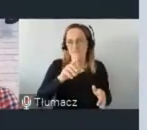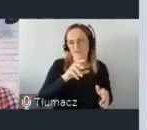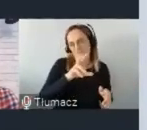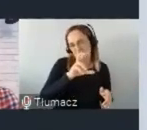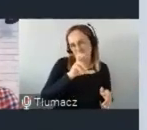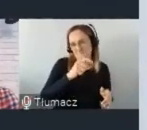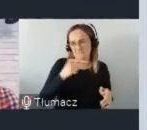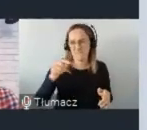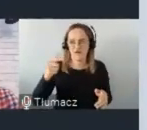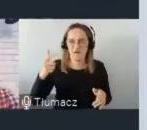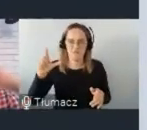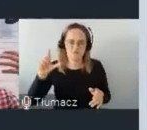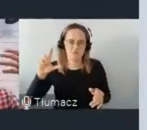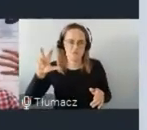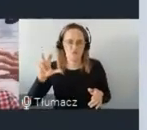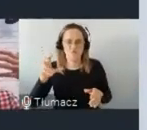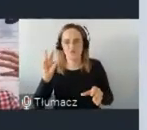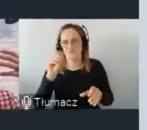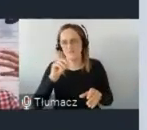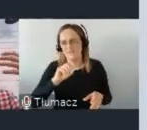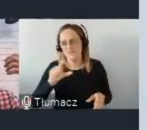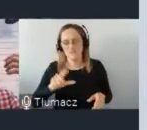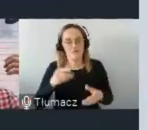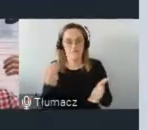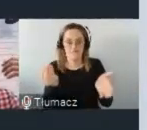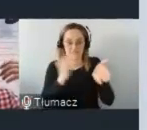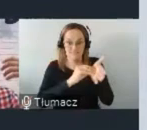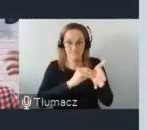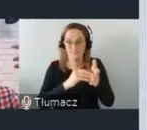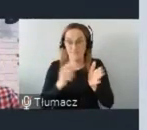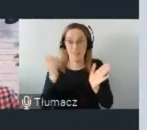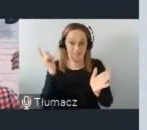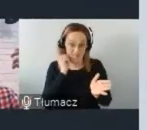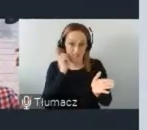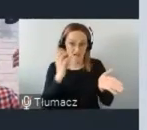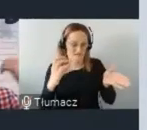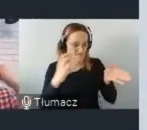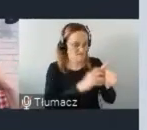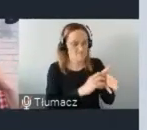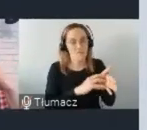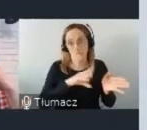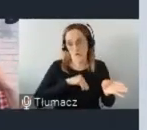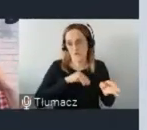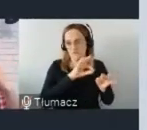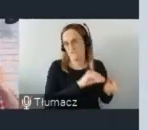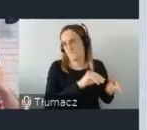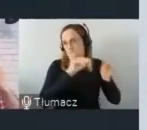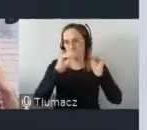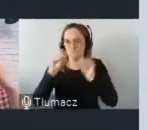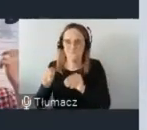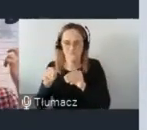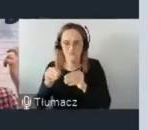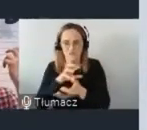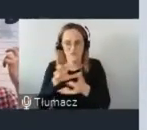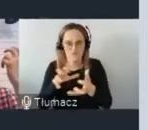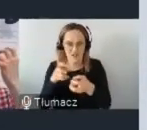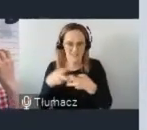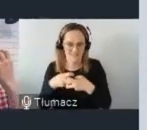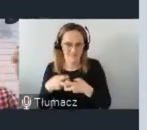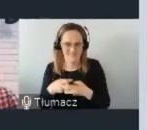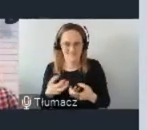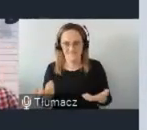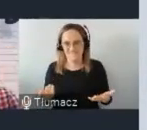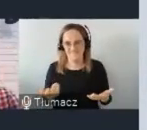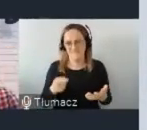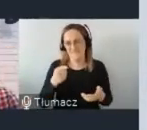200-300. W nie wkładamy smartfon, który może nas przenieść do tej wirtualnej rzeczywistości. Ale ktoś powie, są